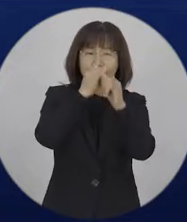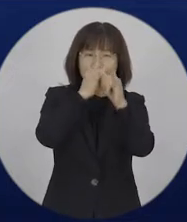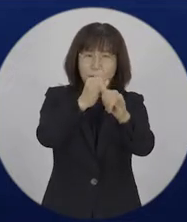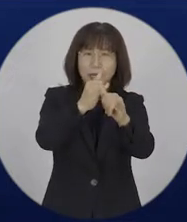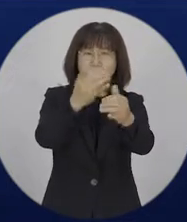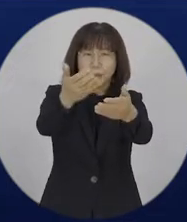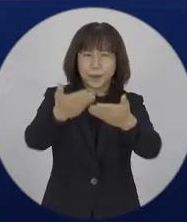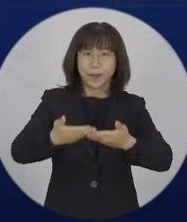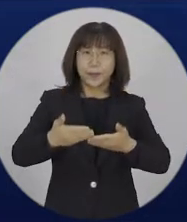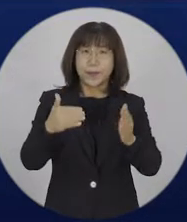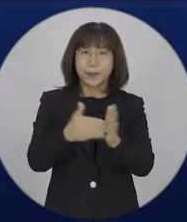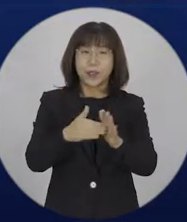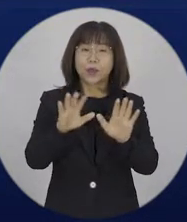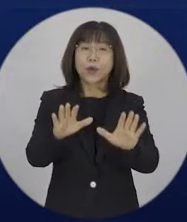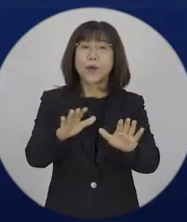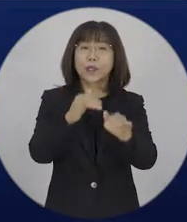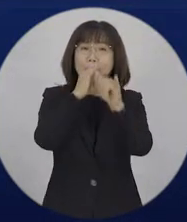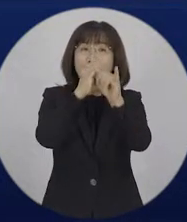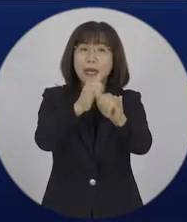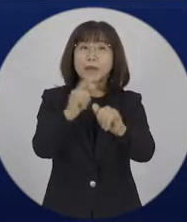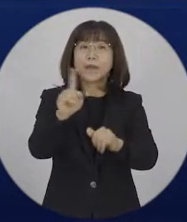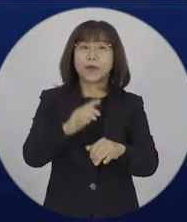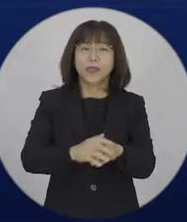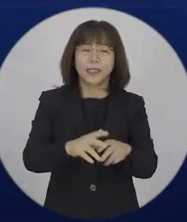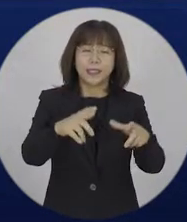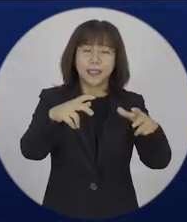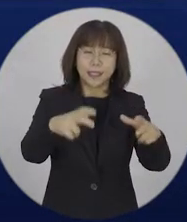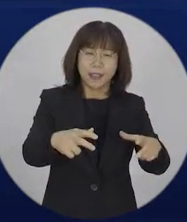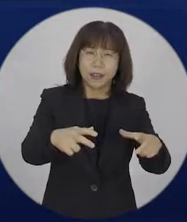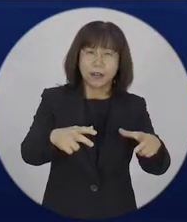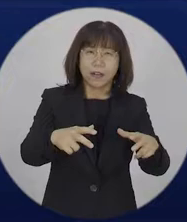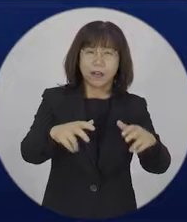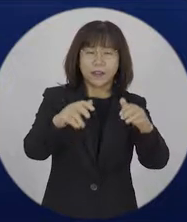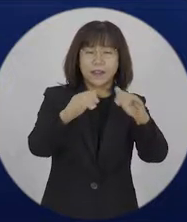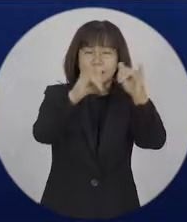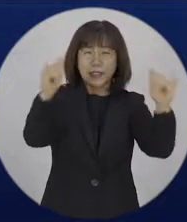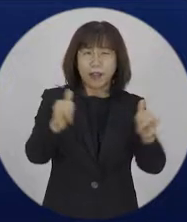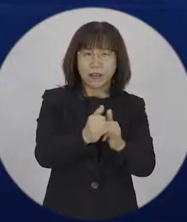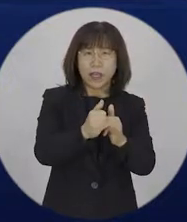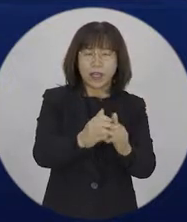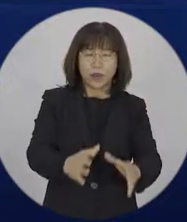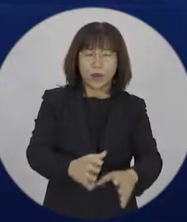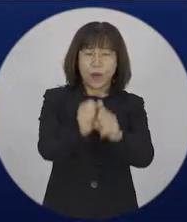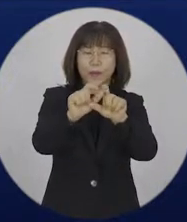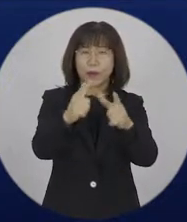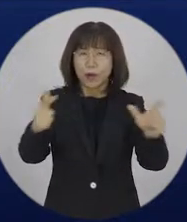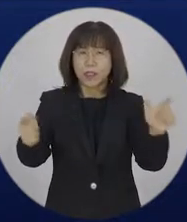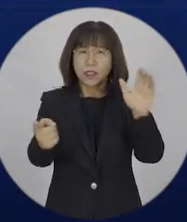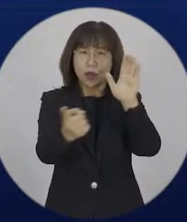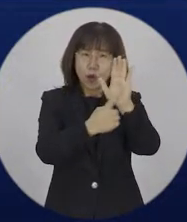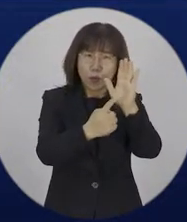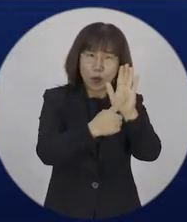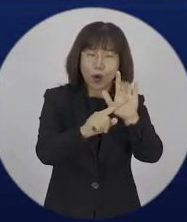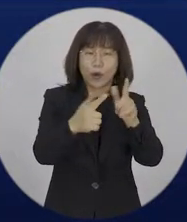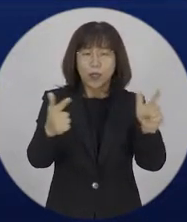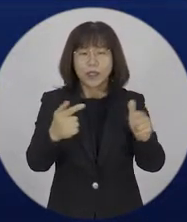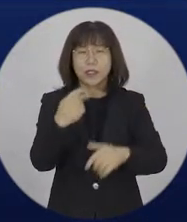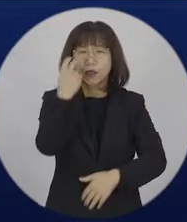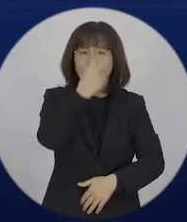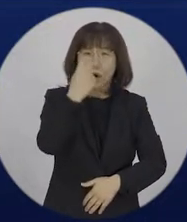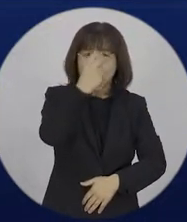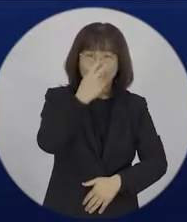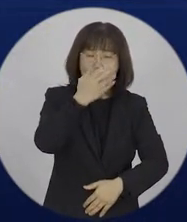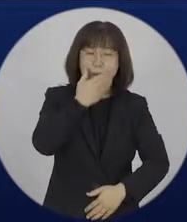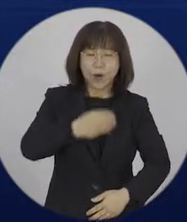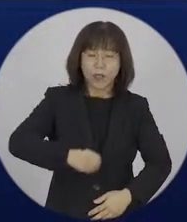수상했습니다 이번 수상은 지역사회 통합 돌봄 자체 모델 개발 홍보 등 안정적인 복지 서비스를